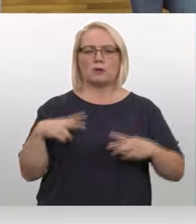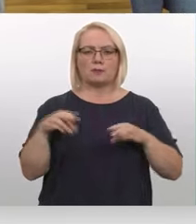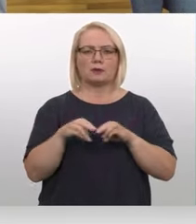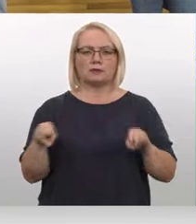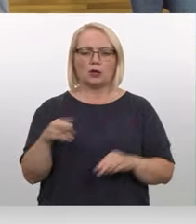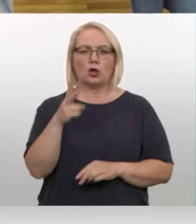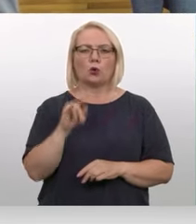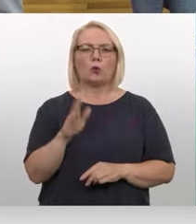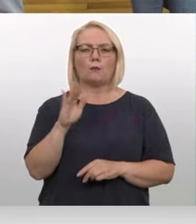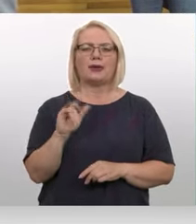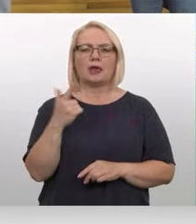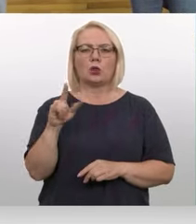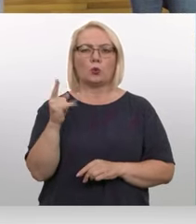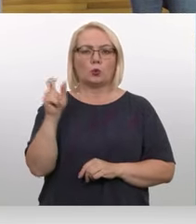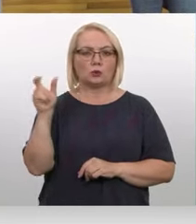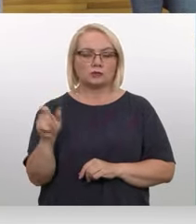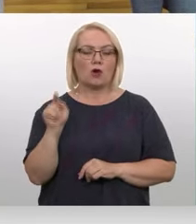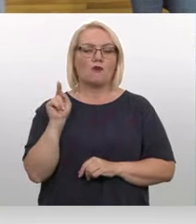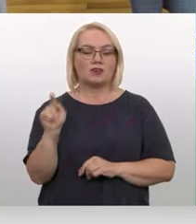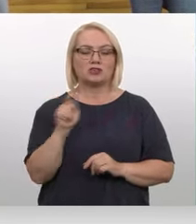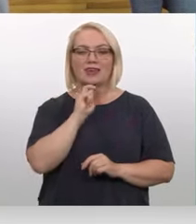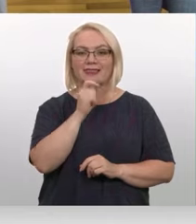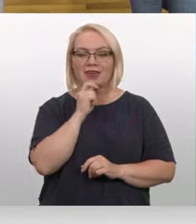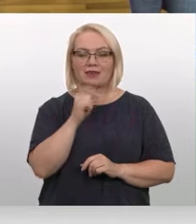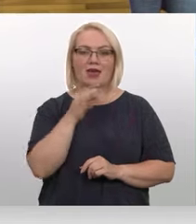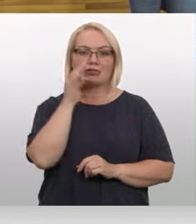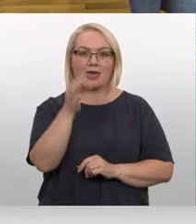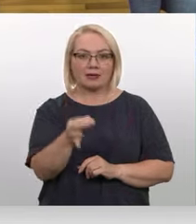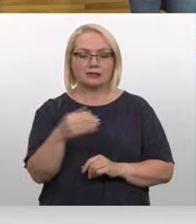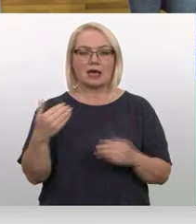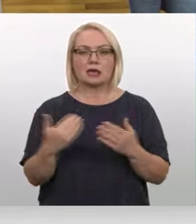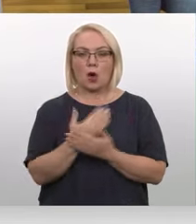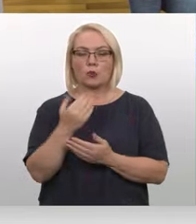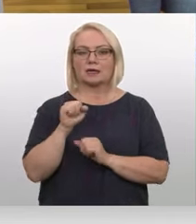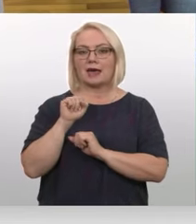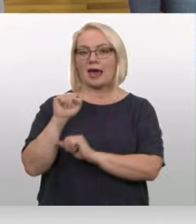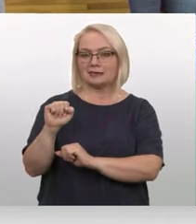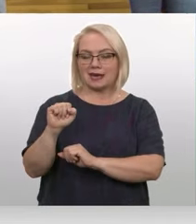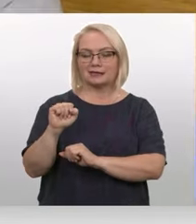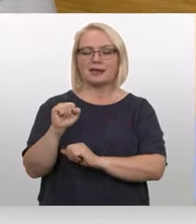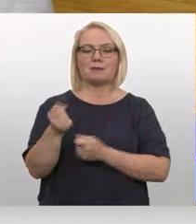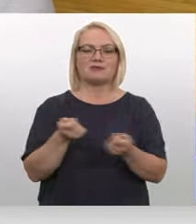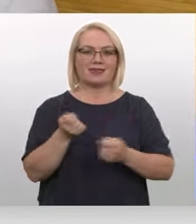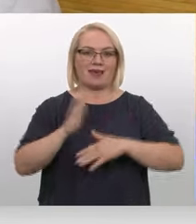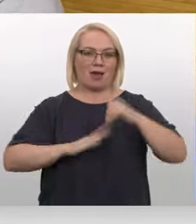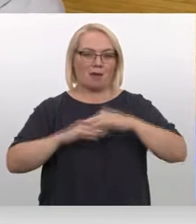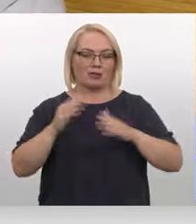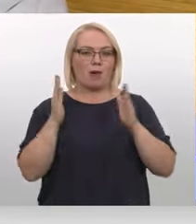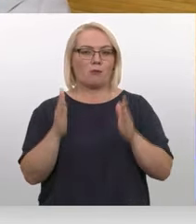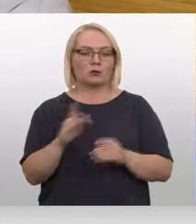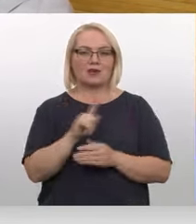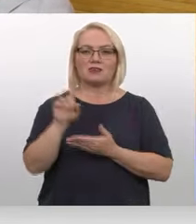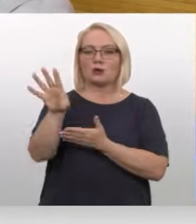Andrusam Kubiļusam. Un viņš intervijā Latvijas televīzijai skaidroja, ka jaunais aizsardzības komisāra uzdevums būs nevis kopēt